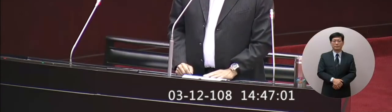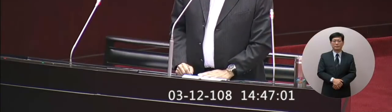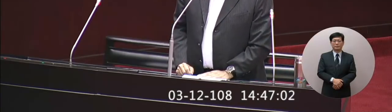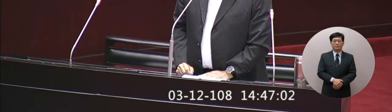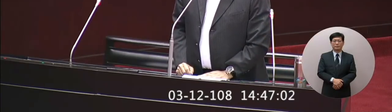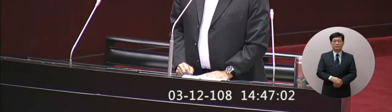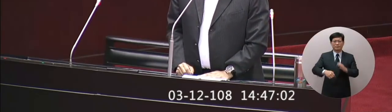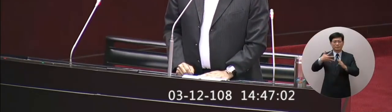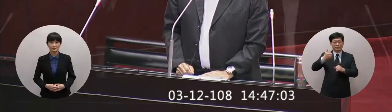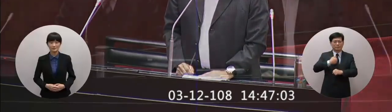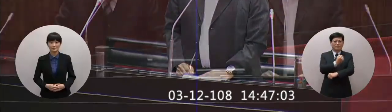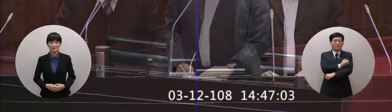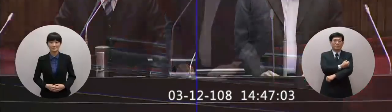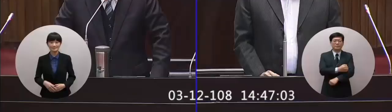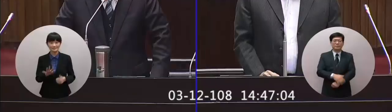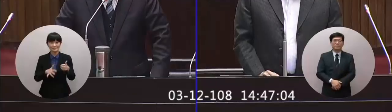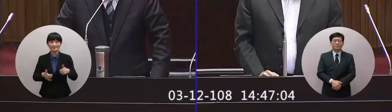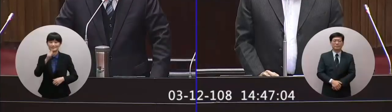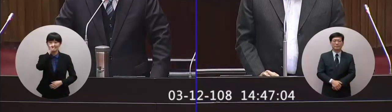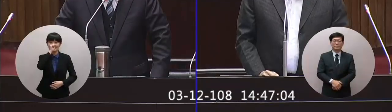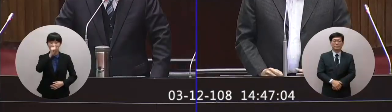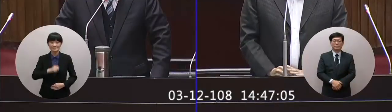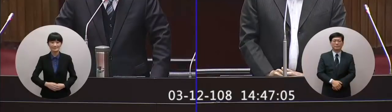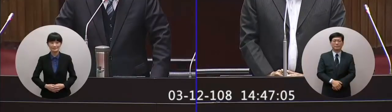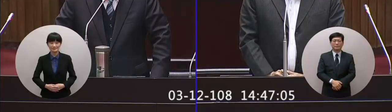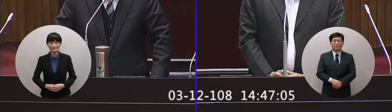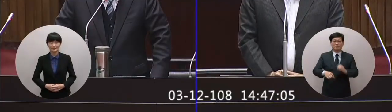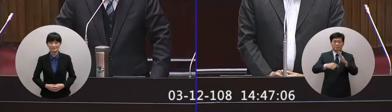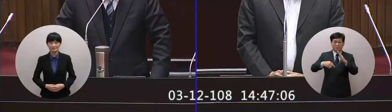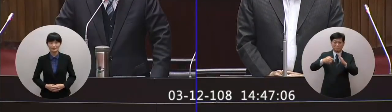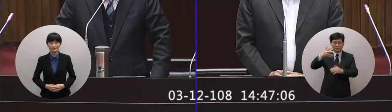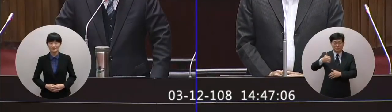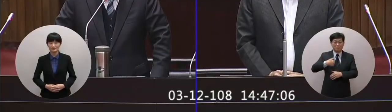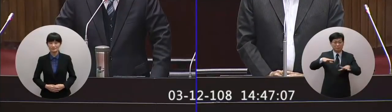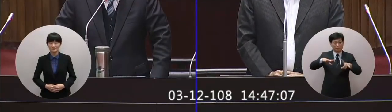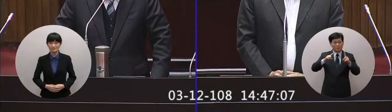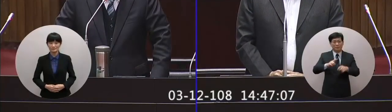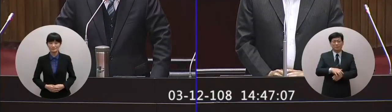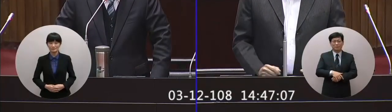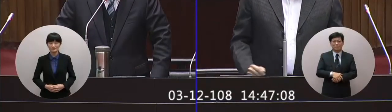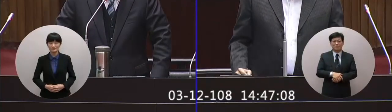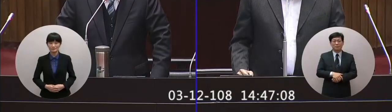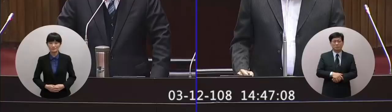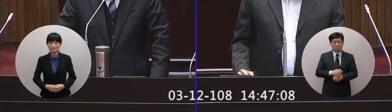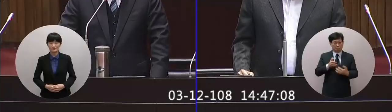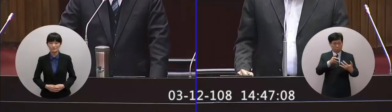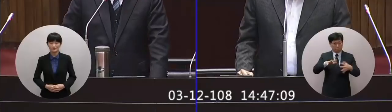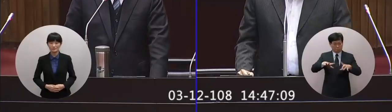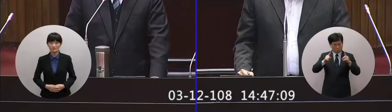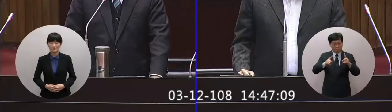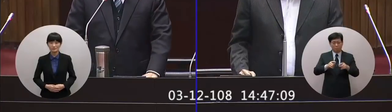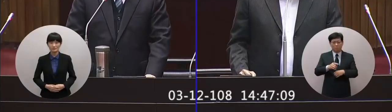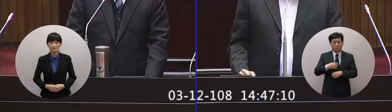好，院长辛苦了哈。 哎，委员你好。 哎，辛苦，一定啊。我首先哈，在质询的开始